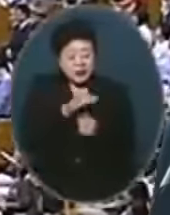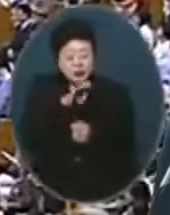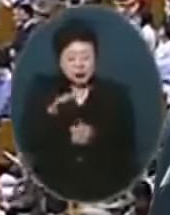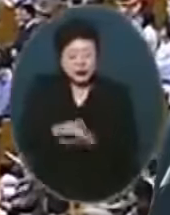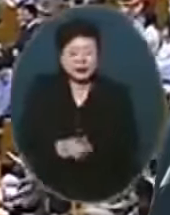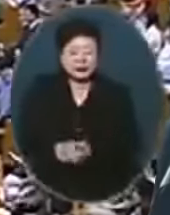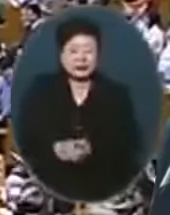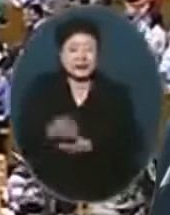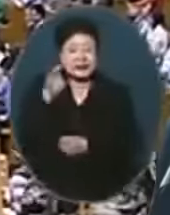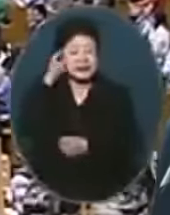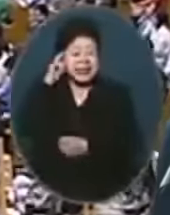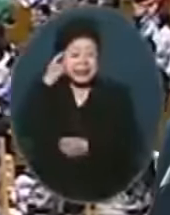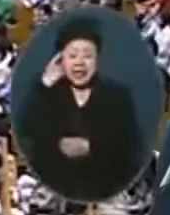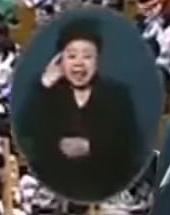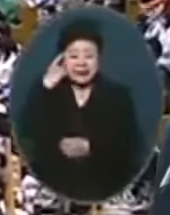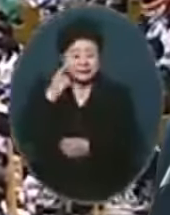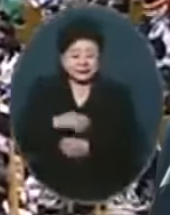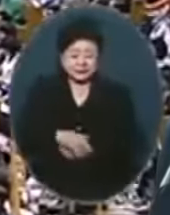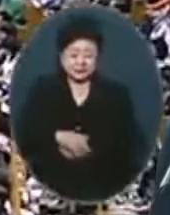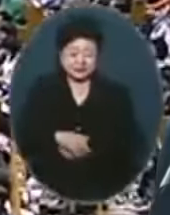우리 생각을